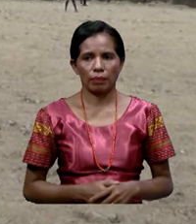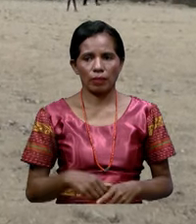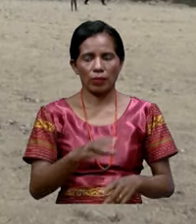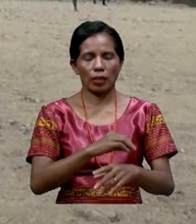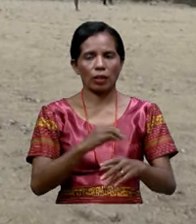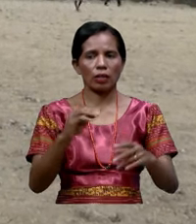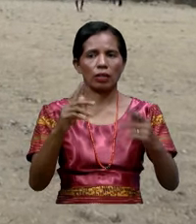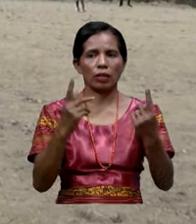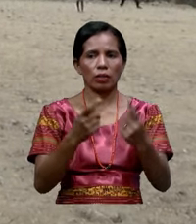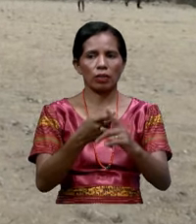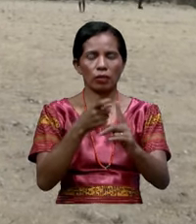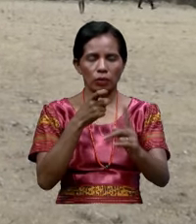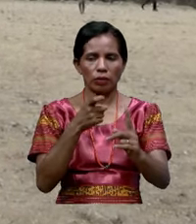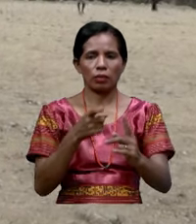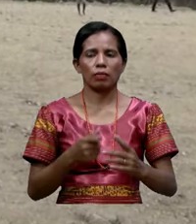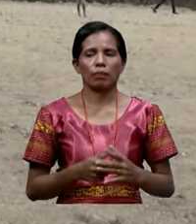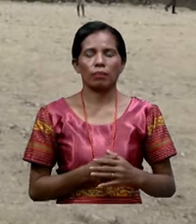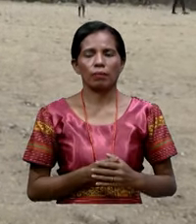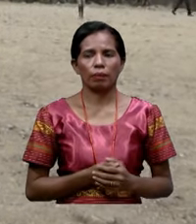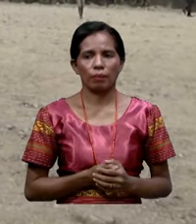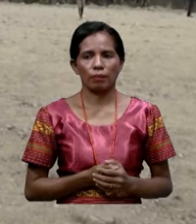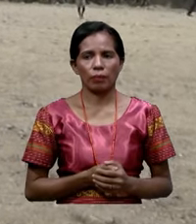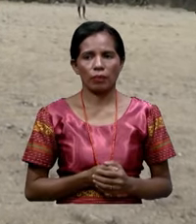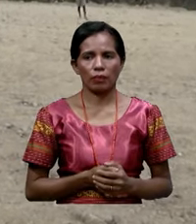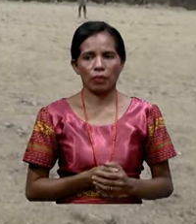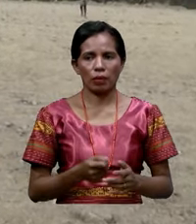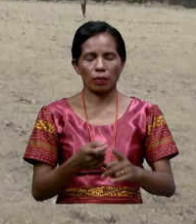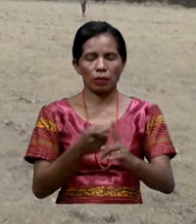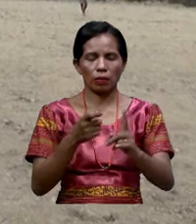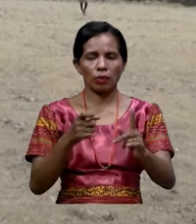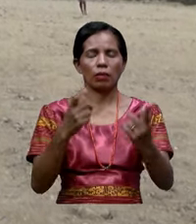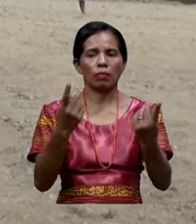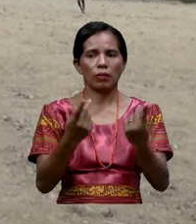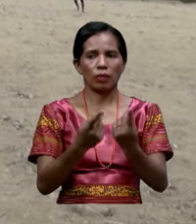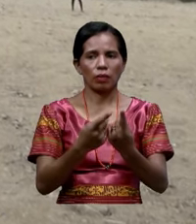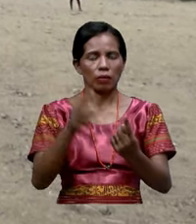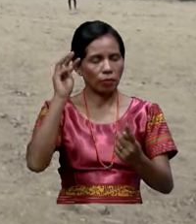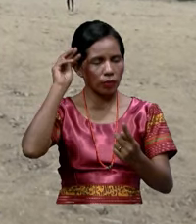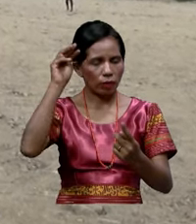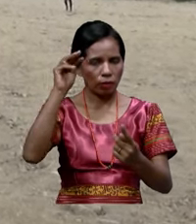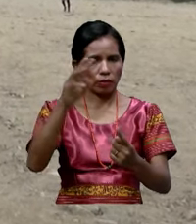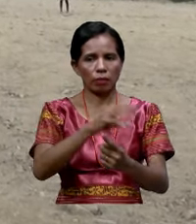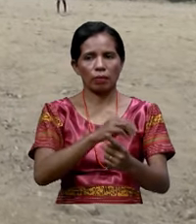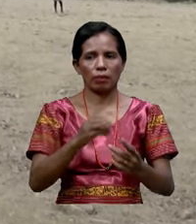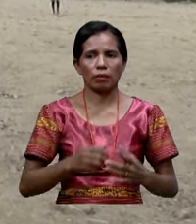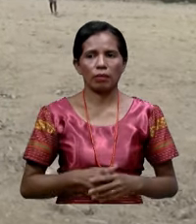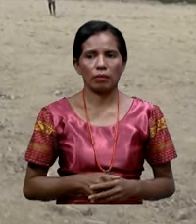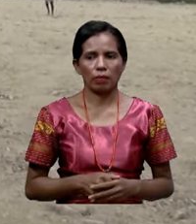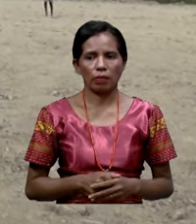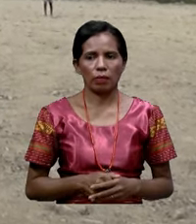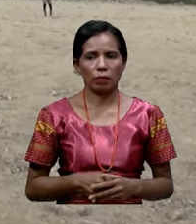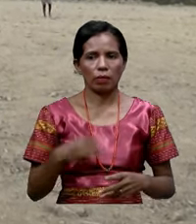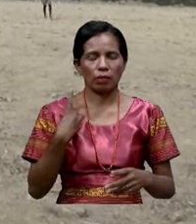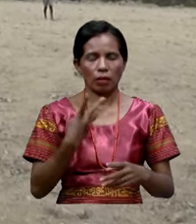ko kusi be se hetan supervisang si cera minister ministero be dimitro rua. Bas